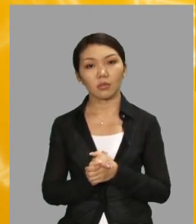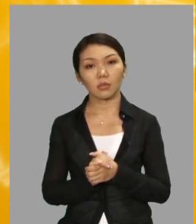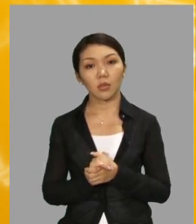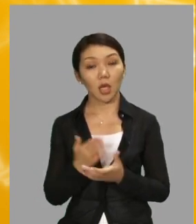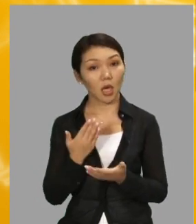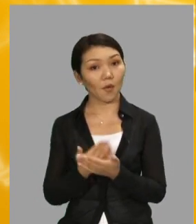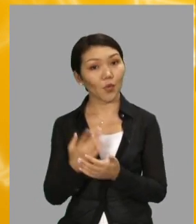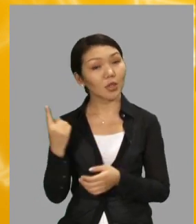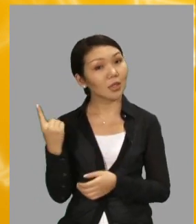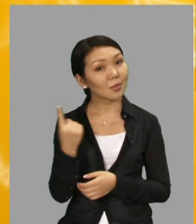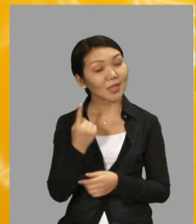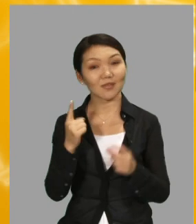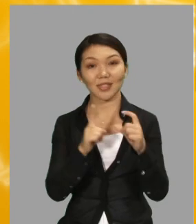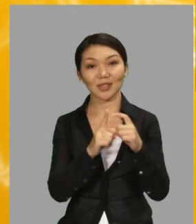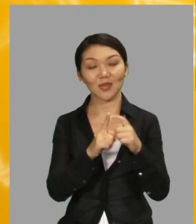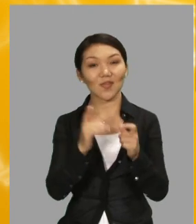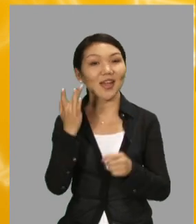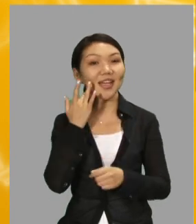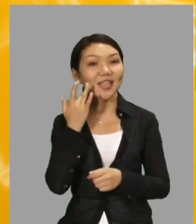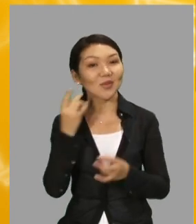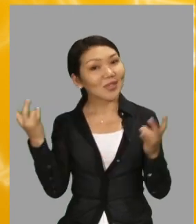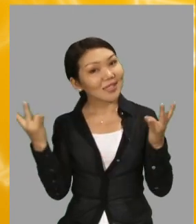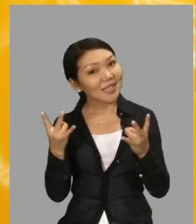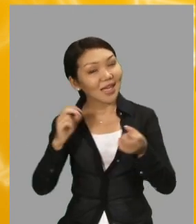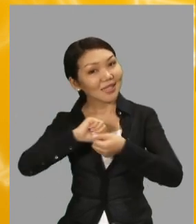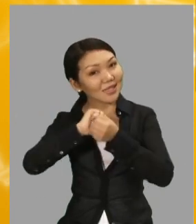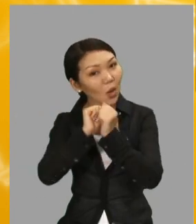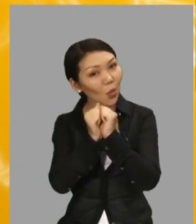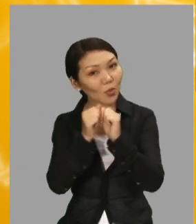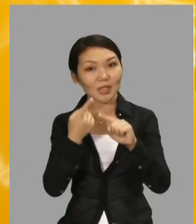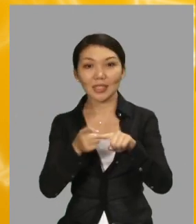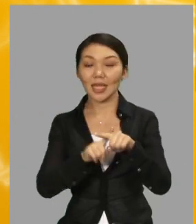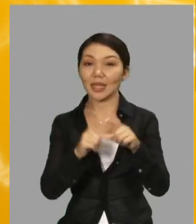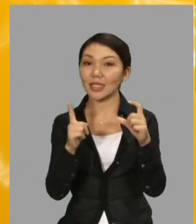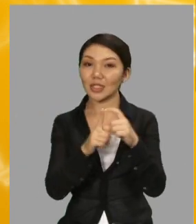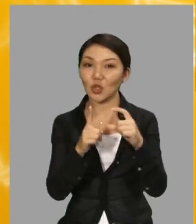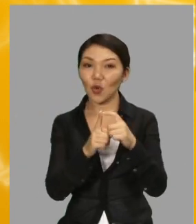А вот и первое слово, которое надо запомнить. Это слово